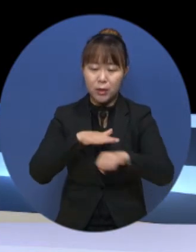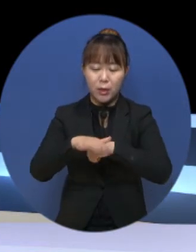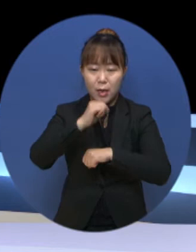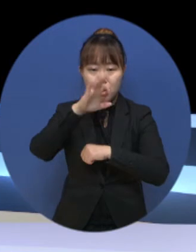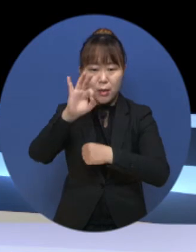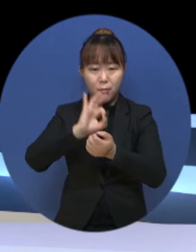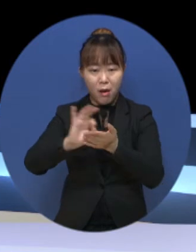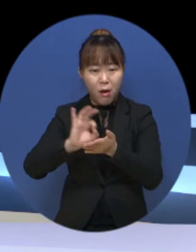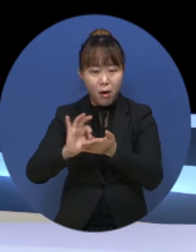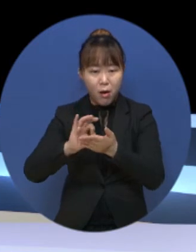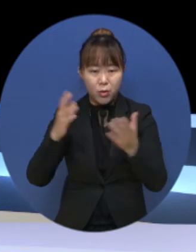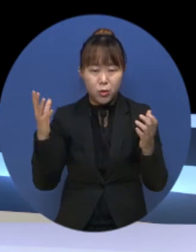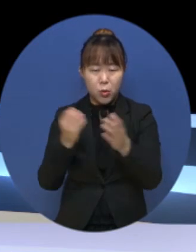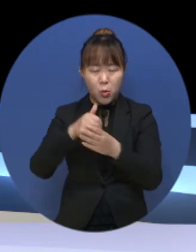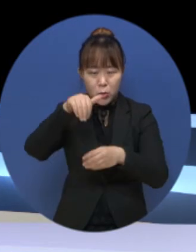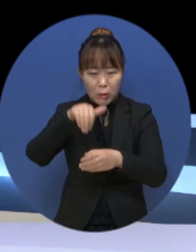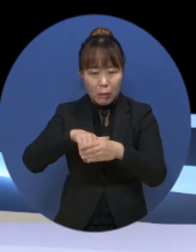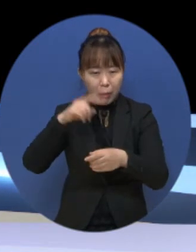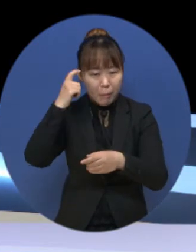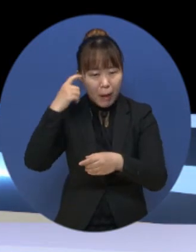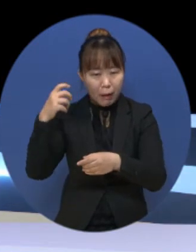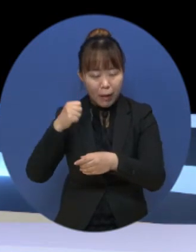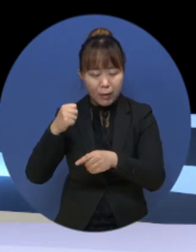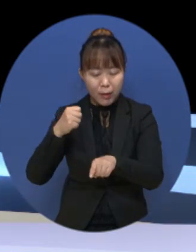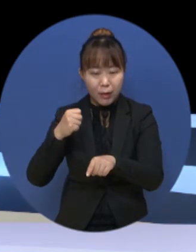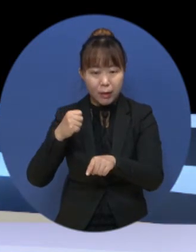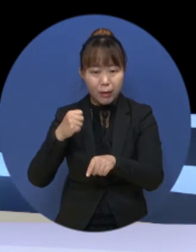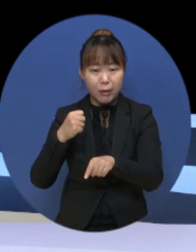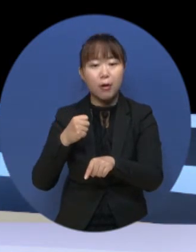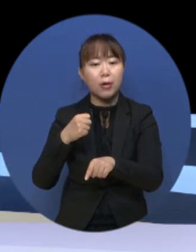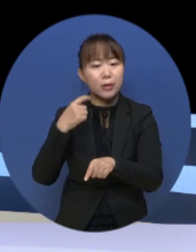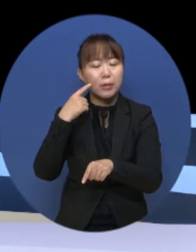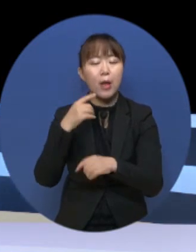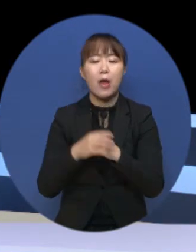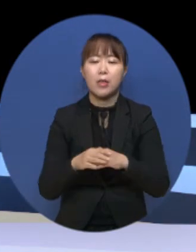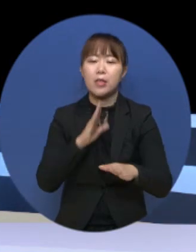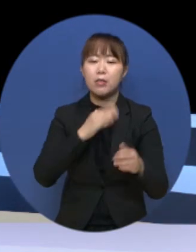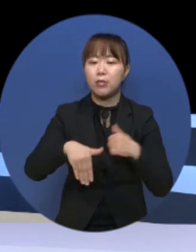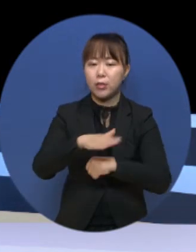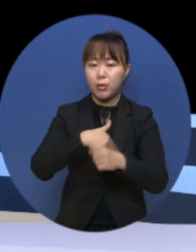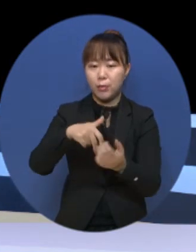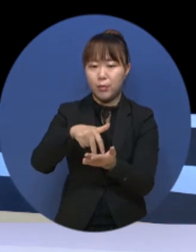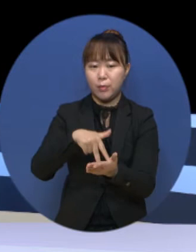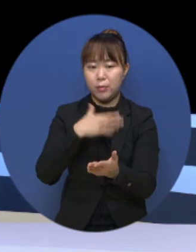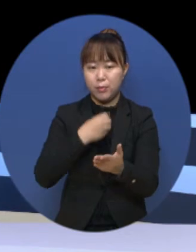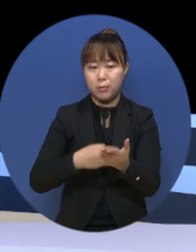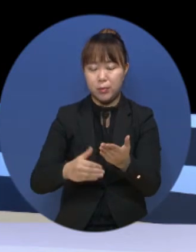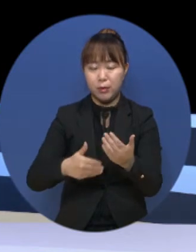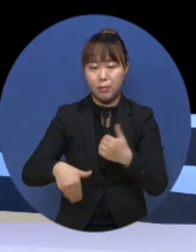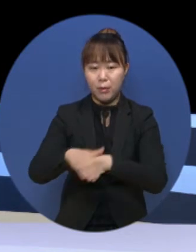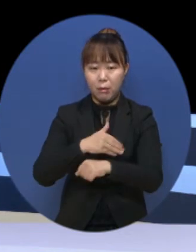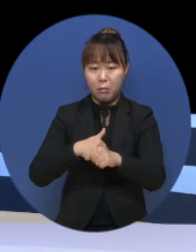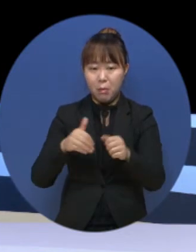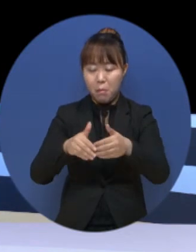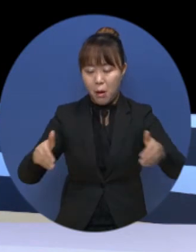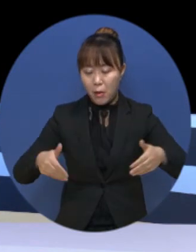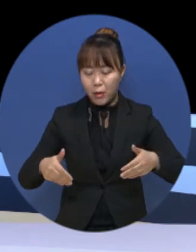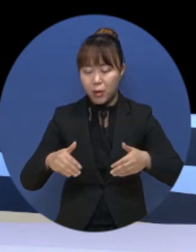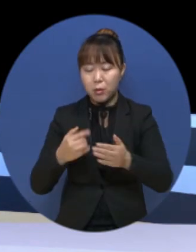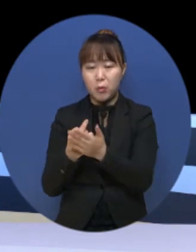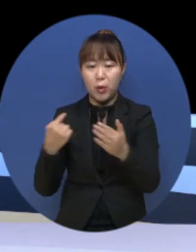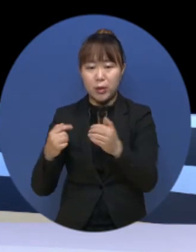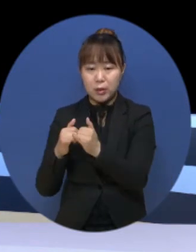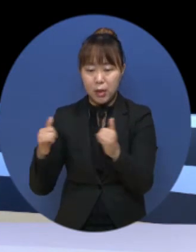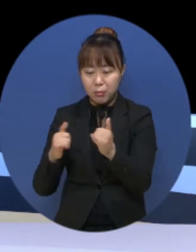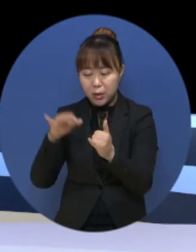남발이 총선표를 의식한 단발성을 지향하고 현실적인 측면에서 복지 사각지대에 있는